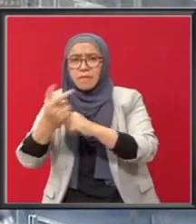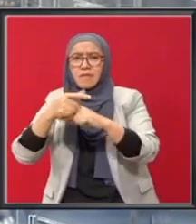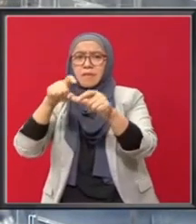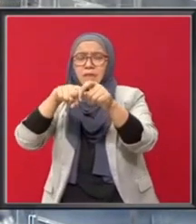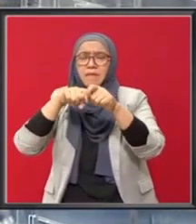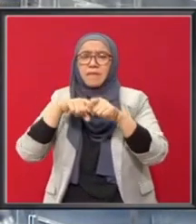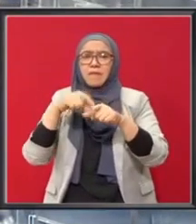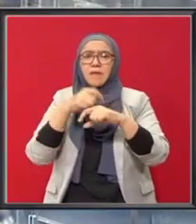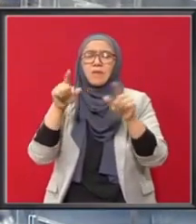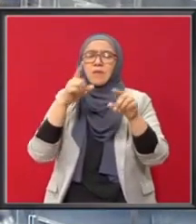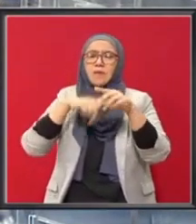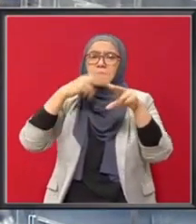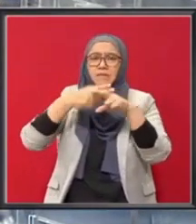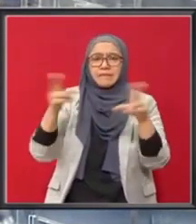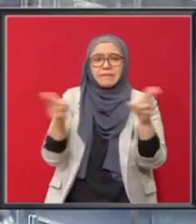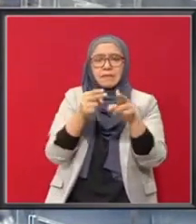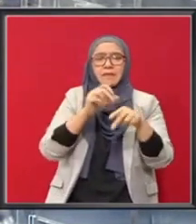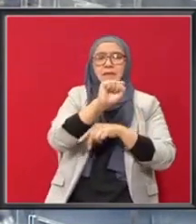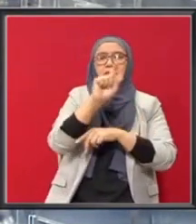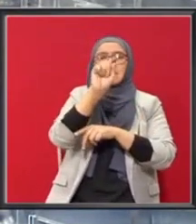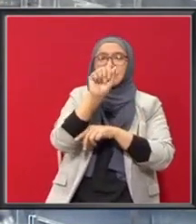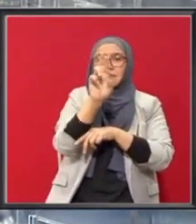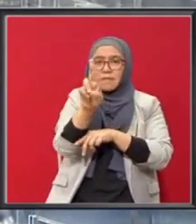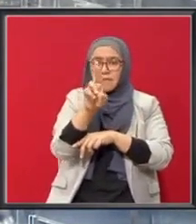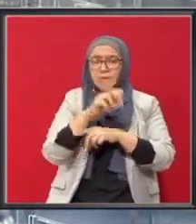dengan izin ramai